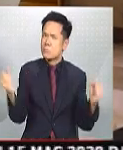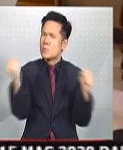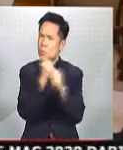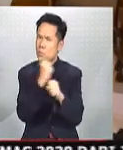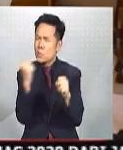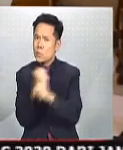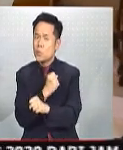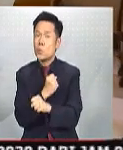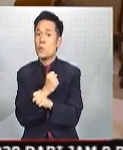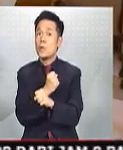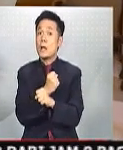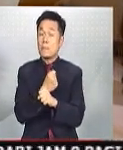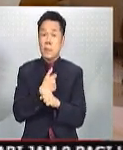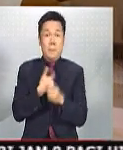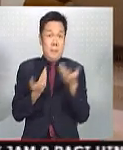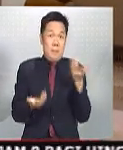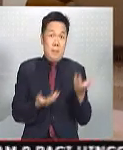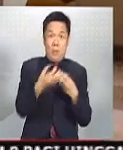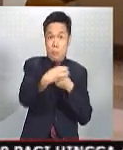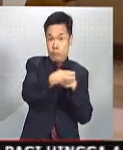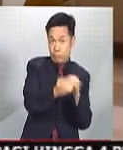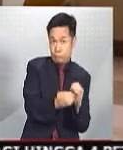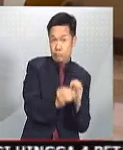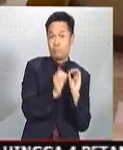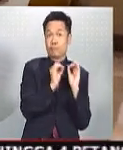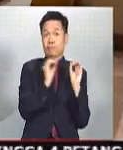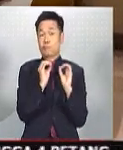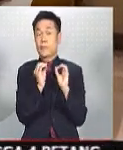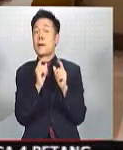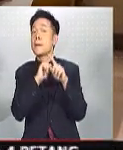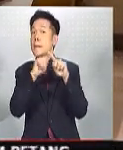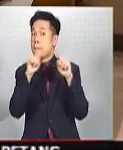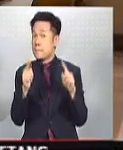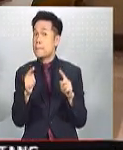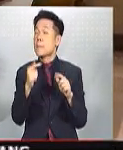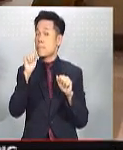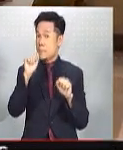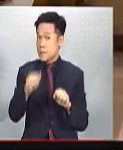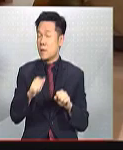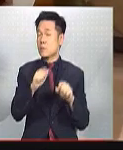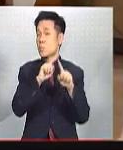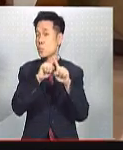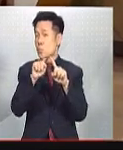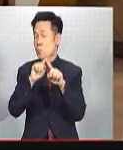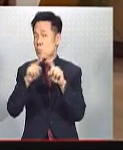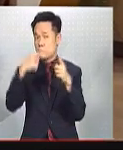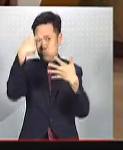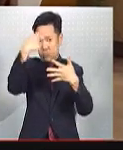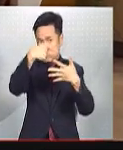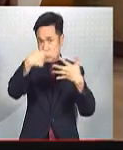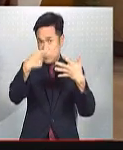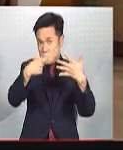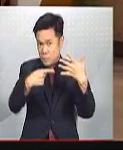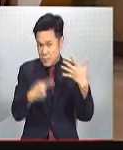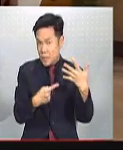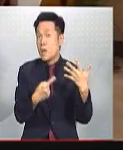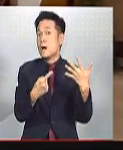walaupun kita tidak tahu apakah fungsi-fungsi itu, tapi saya boleh nyatakan di sini akan melibatkan